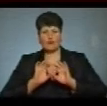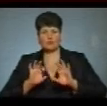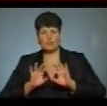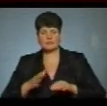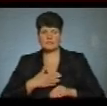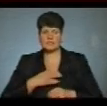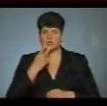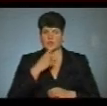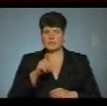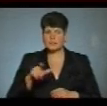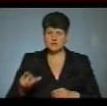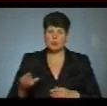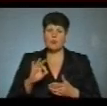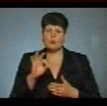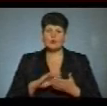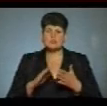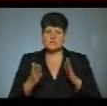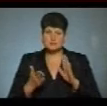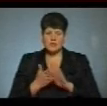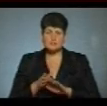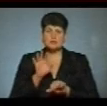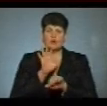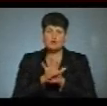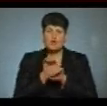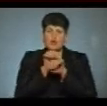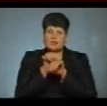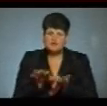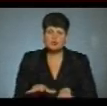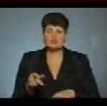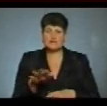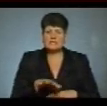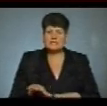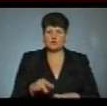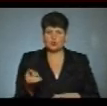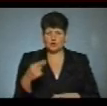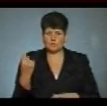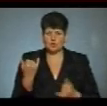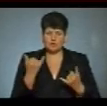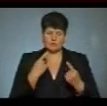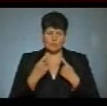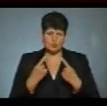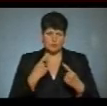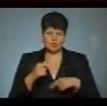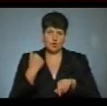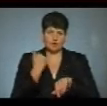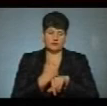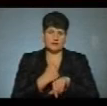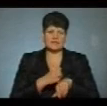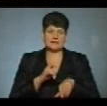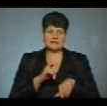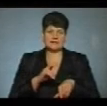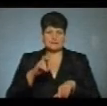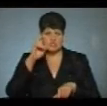про оперативну ситуацію щодо проникнення коронавірусу на території Тернопільської області. І сьогодні будемо розмовляти з головною державною